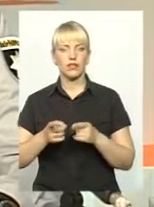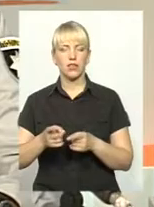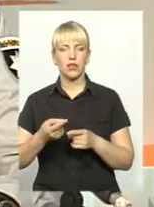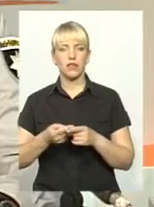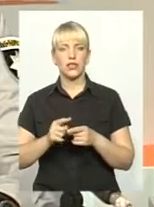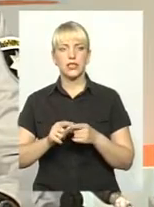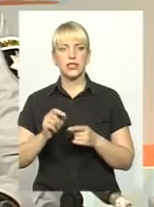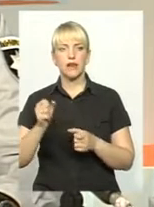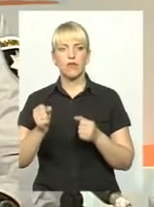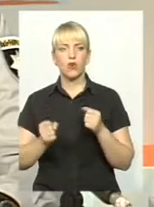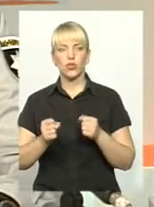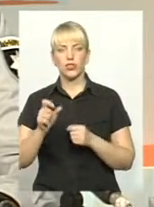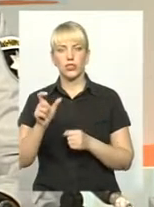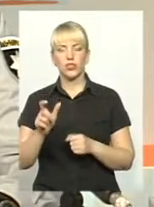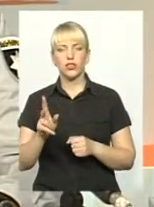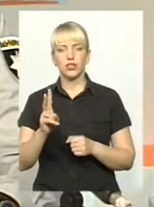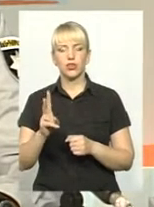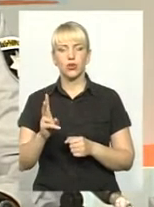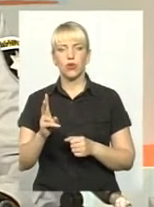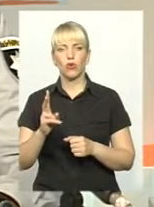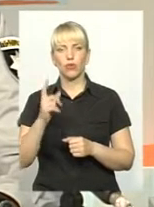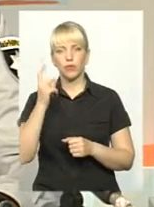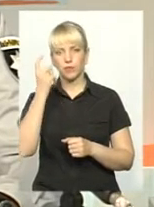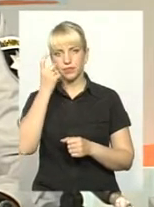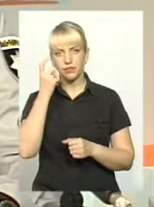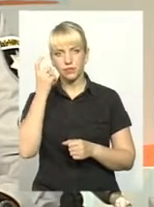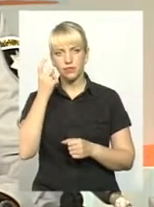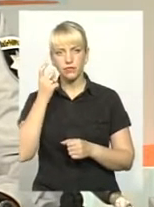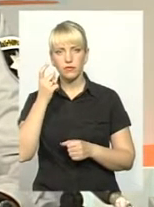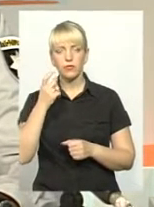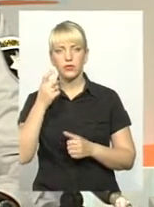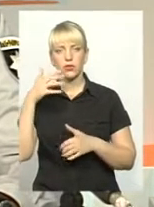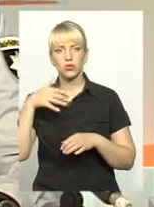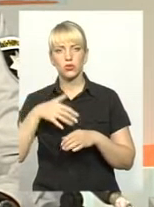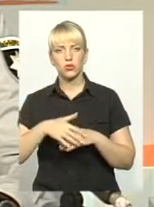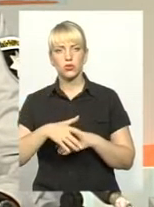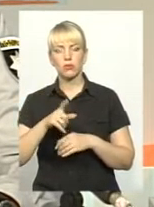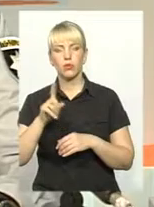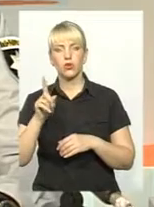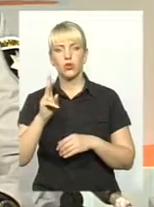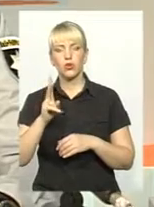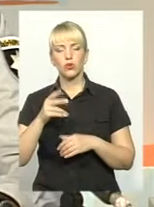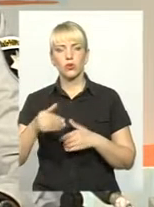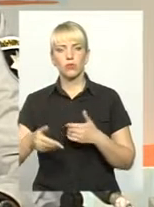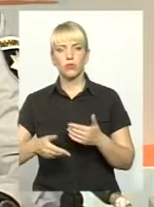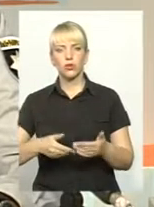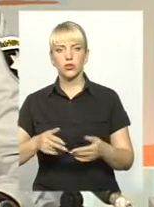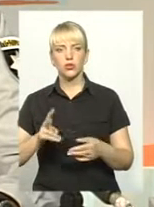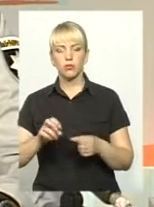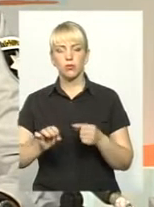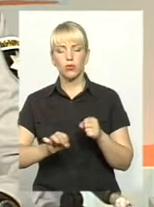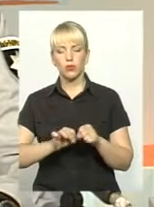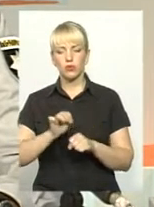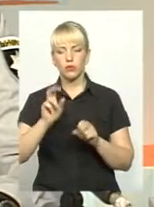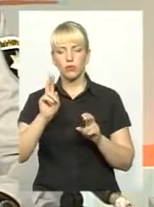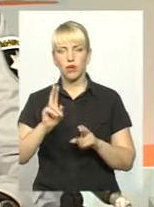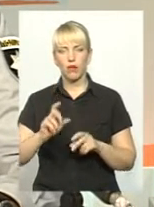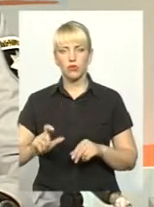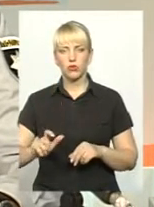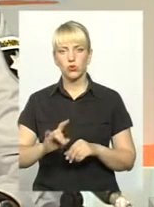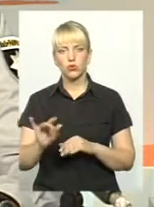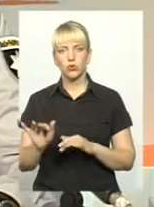це водій, який керує в нетверезому стані. Зрозуміло, що пішоходи, які порушують також правила дорожнього руху, вони